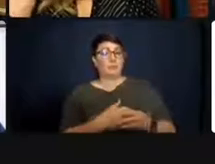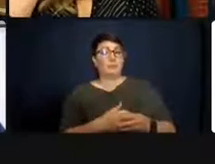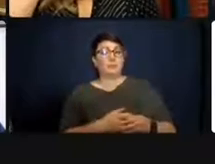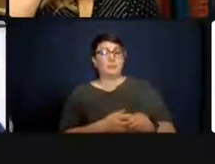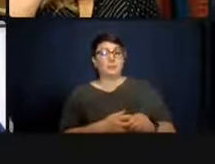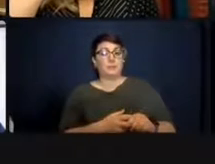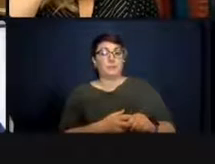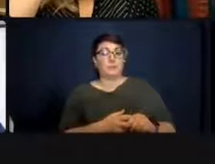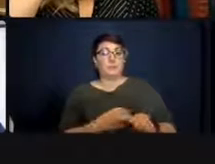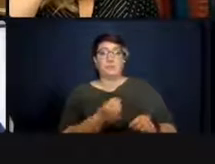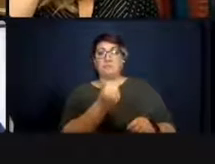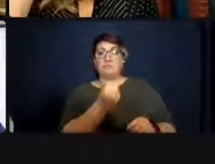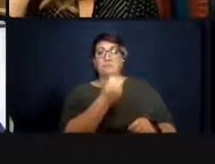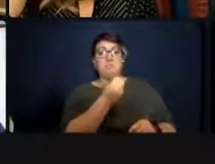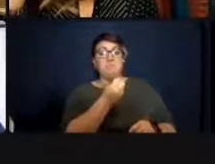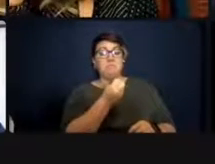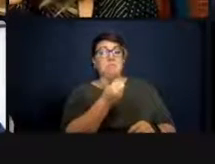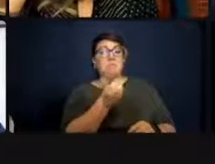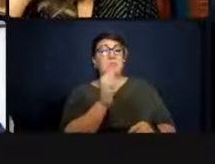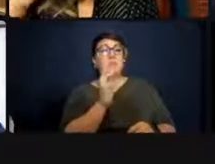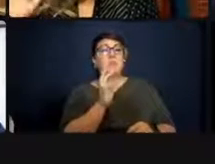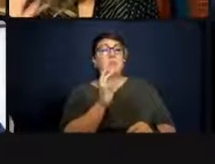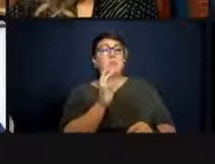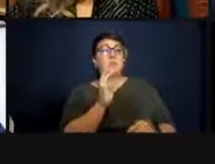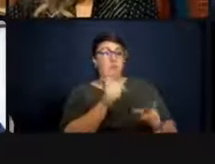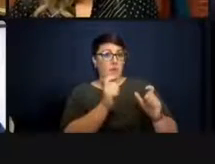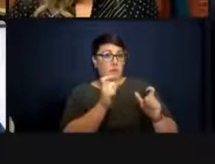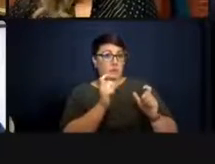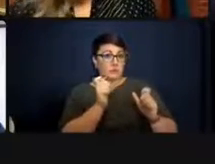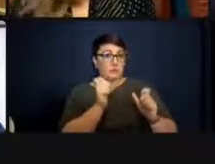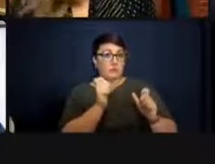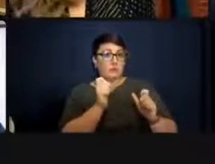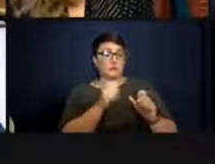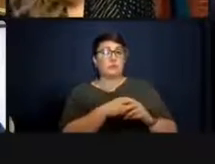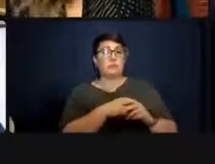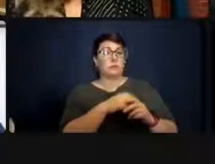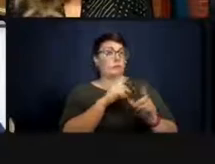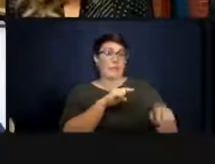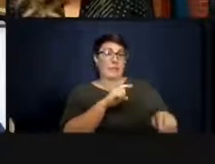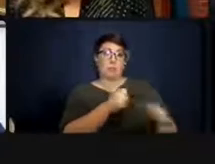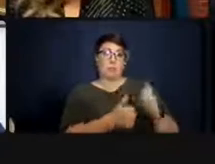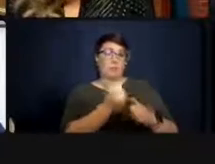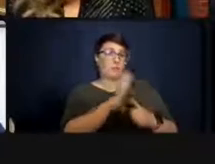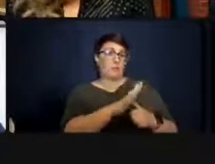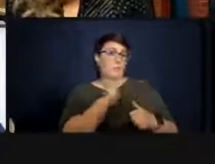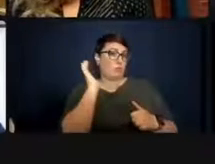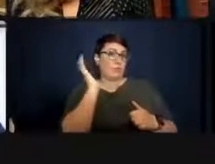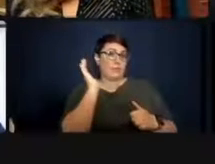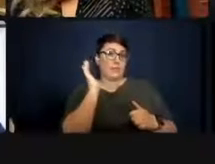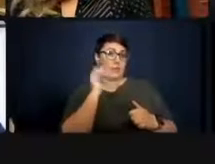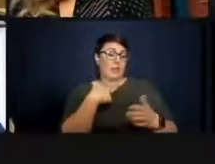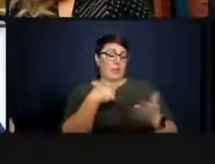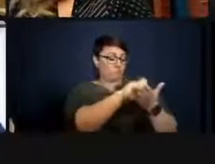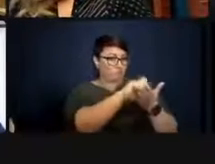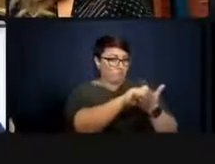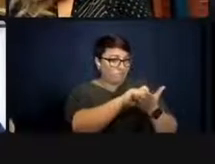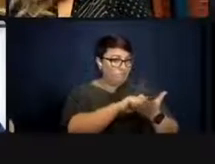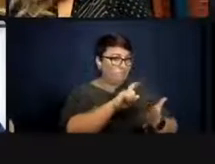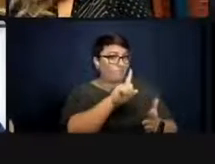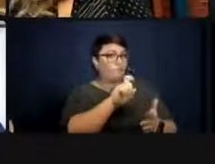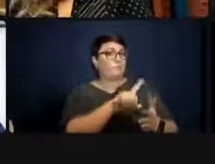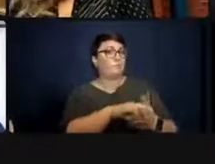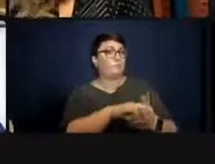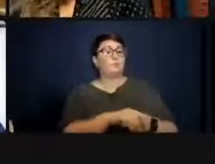جزيلا لك. فقط أردت أن أتحدث عن بعض الأمور بشكل سريع، وأنتم ذكرتموها في